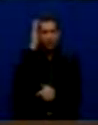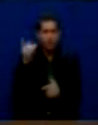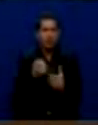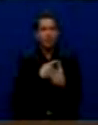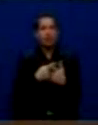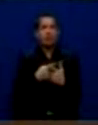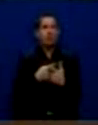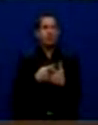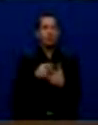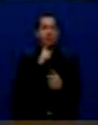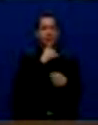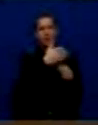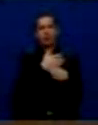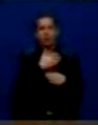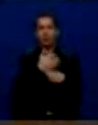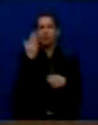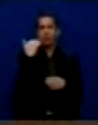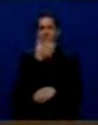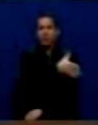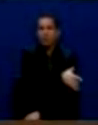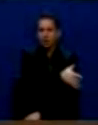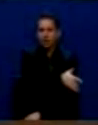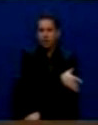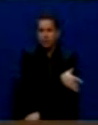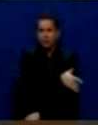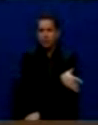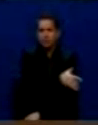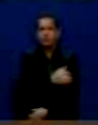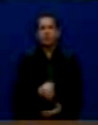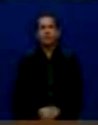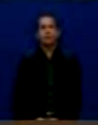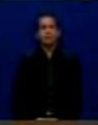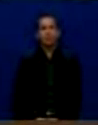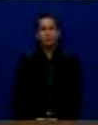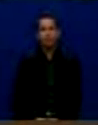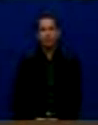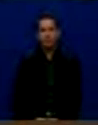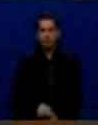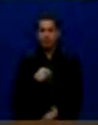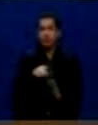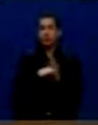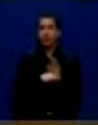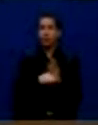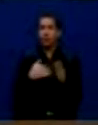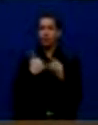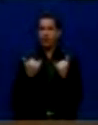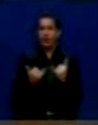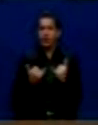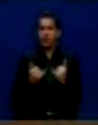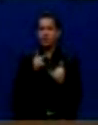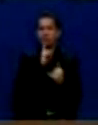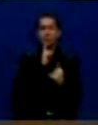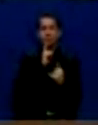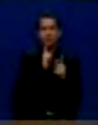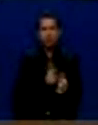tjerët që i kanë ndihmuar ushtrinë qlindore të Kosovës në momentet më të rëndësishme të saj. Dhe me këtë ligj ne tash po u themi atyre që ju që keni